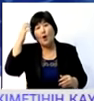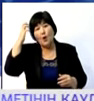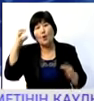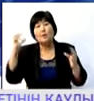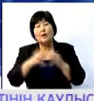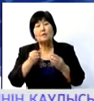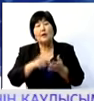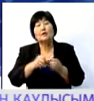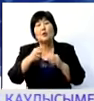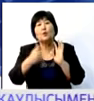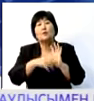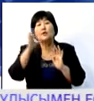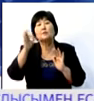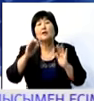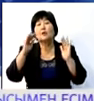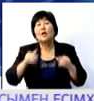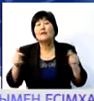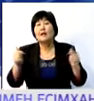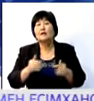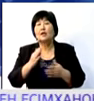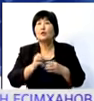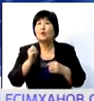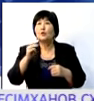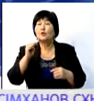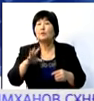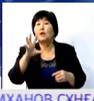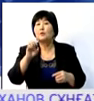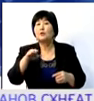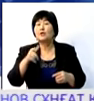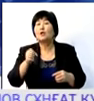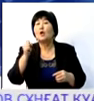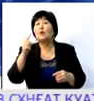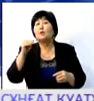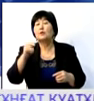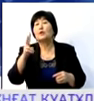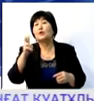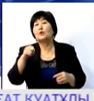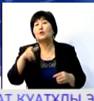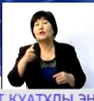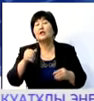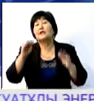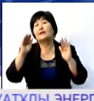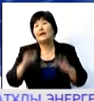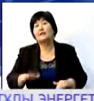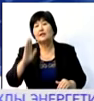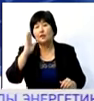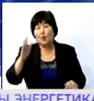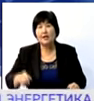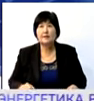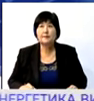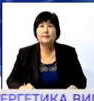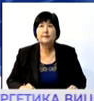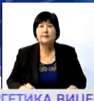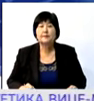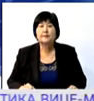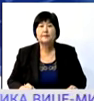болса 18%-ға төмендейді. Нақтырақ айтсақ, 14500 теңгеден 11200 теңгеге дейін арзандайтын болады.